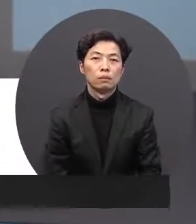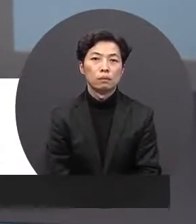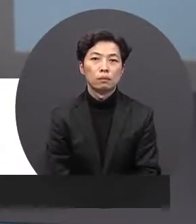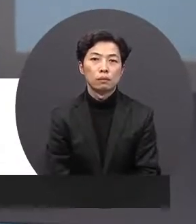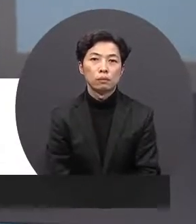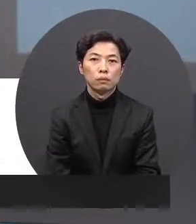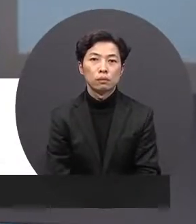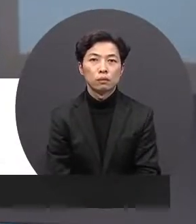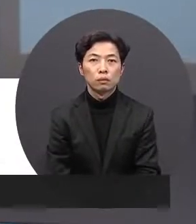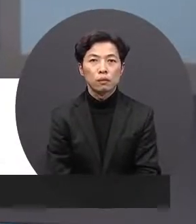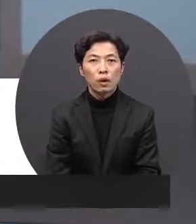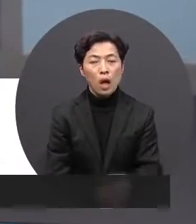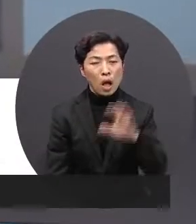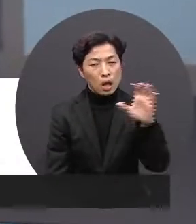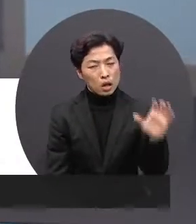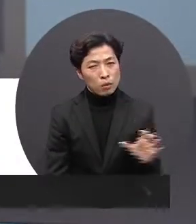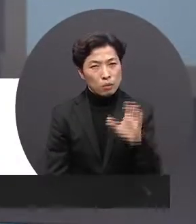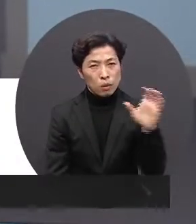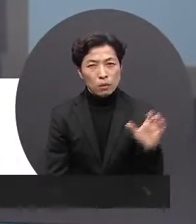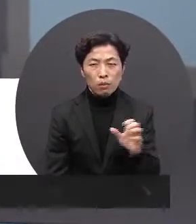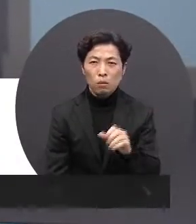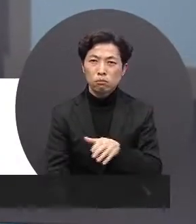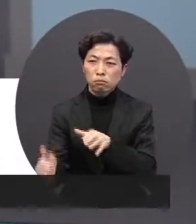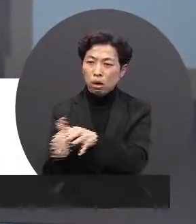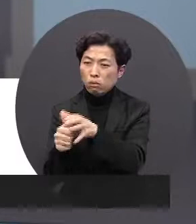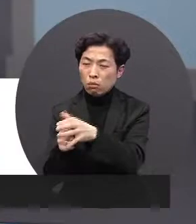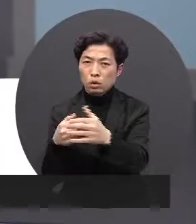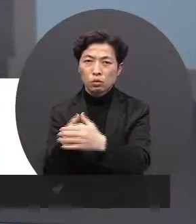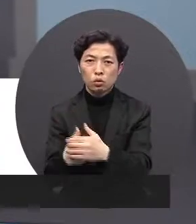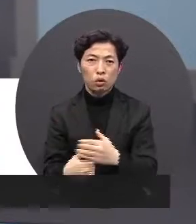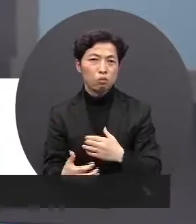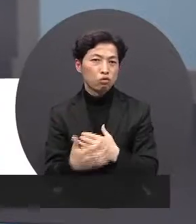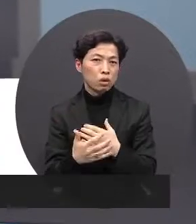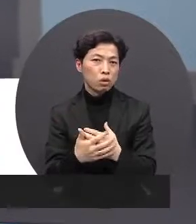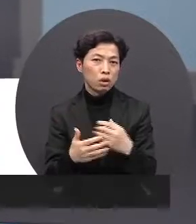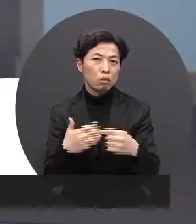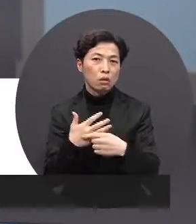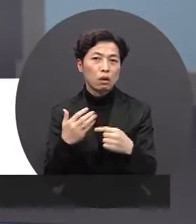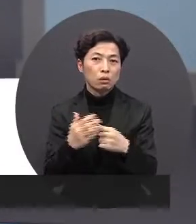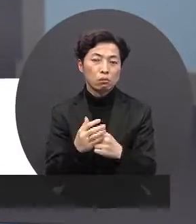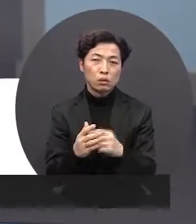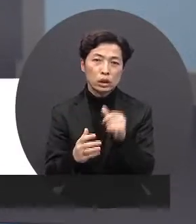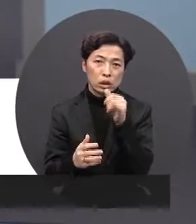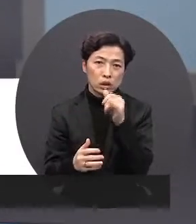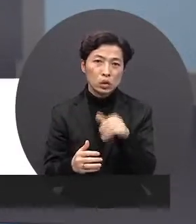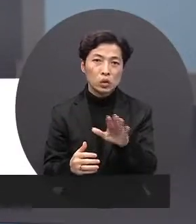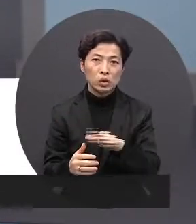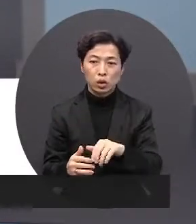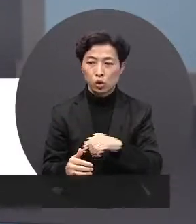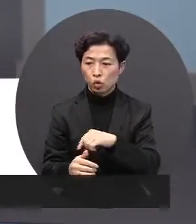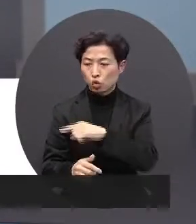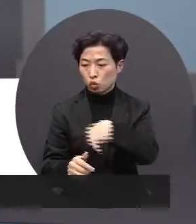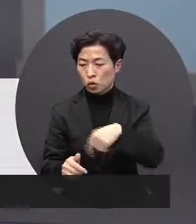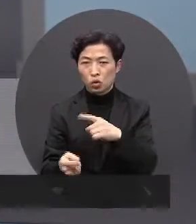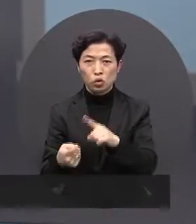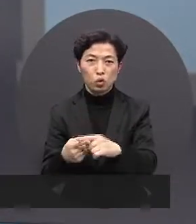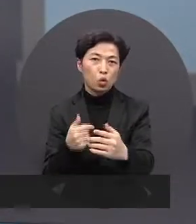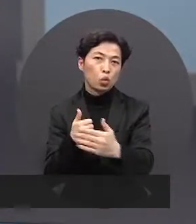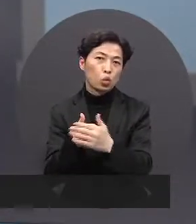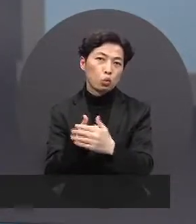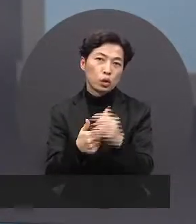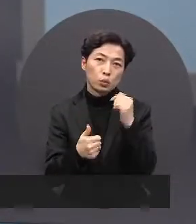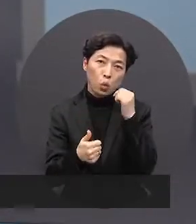드러났습니다. 반복된 괴롭힘에 남성은 불안한 심리 상태를 보이기도 했지만 주변에 도움을 구하지도 못한